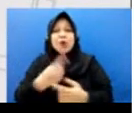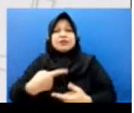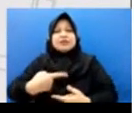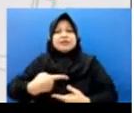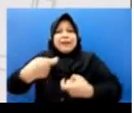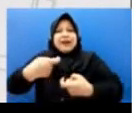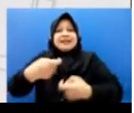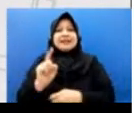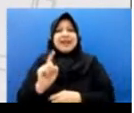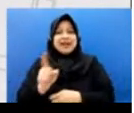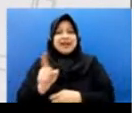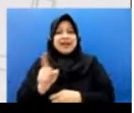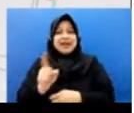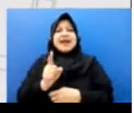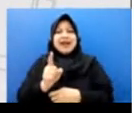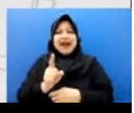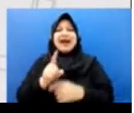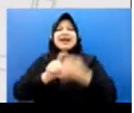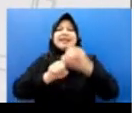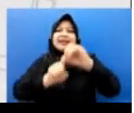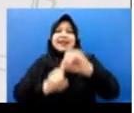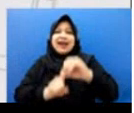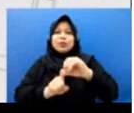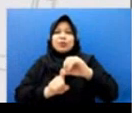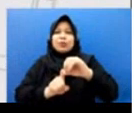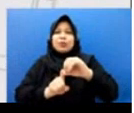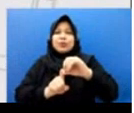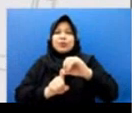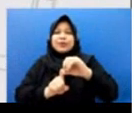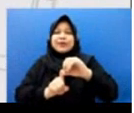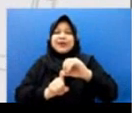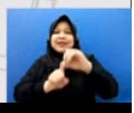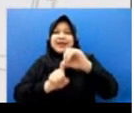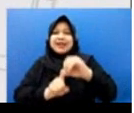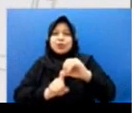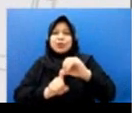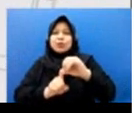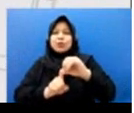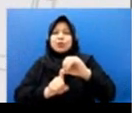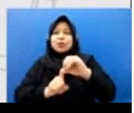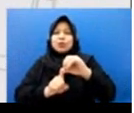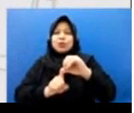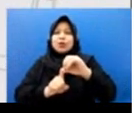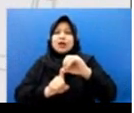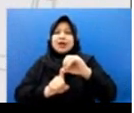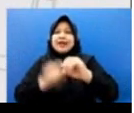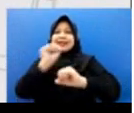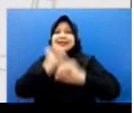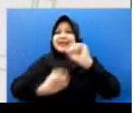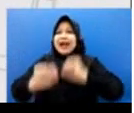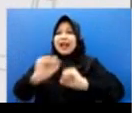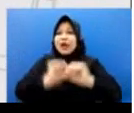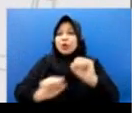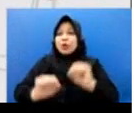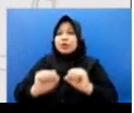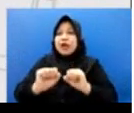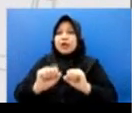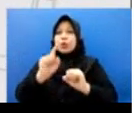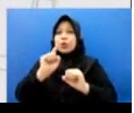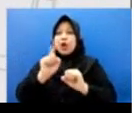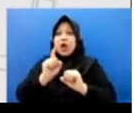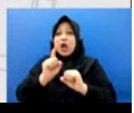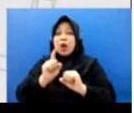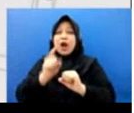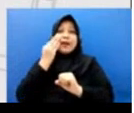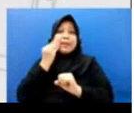dengan konsekuensi yang mengikuti tingkah laku tersebut. Kalau tingkah laku tersebut mendapat reward atau pengalaman yang menyenangkan,